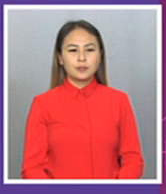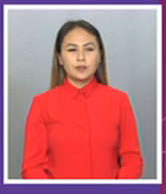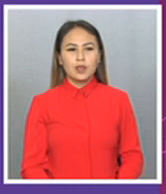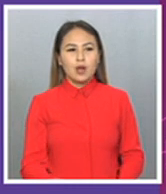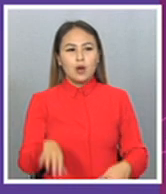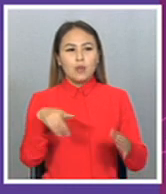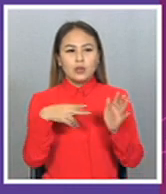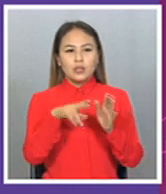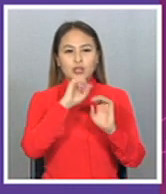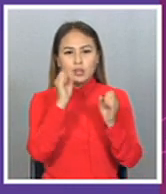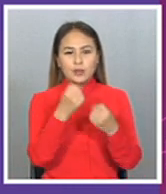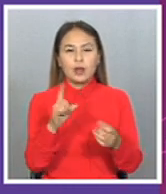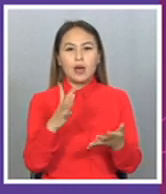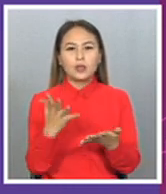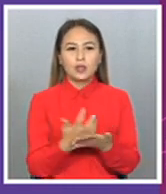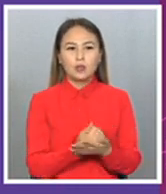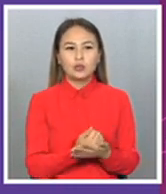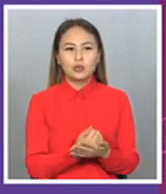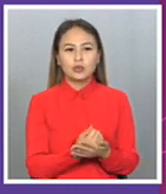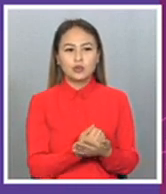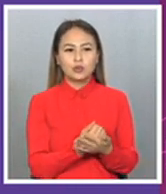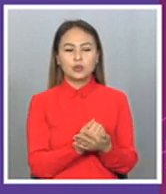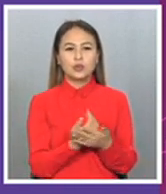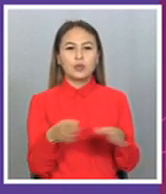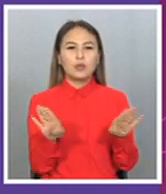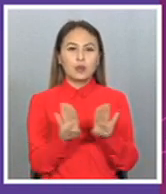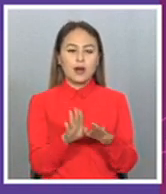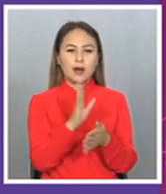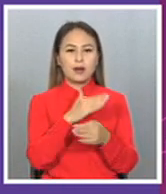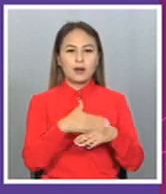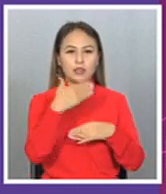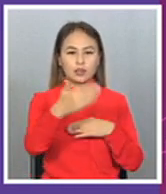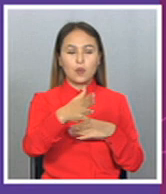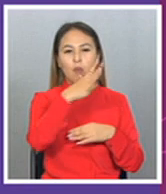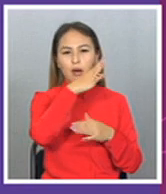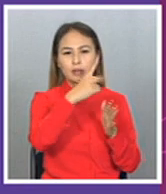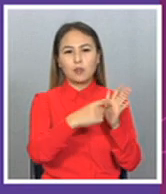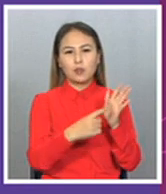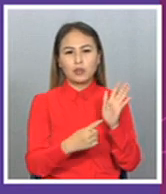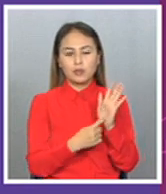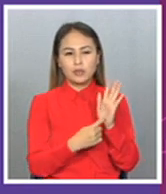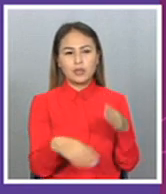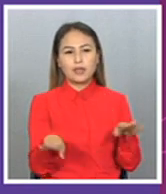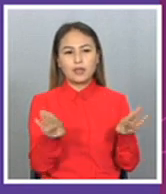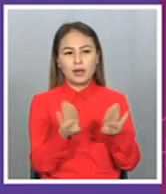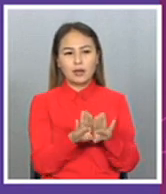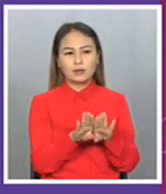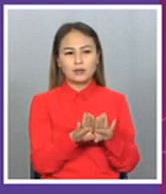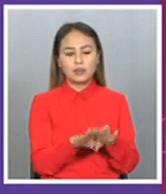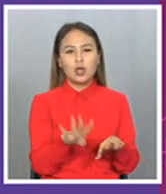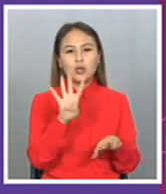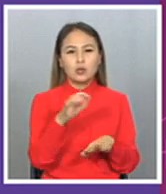Пойыздың жылдамдығын анықтау үшін арақашықтықты уақытқа бөлеміз. Яғни,